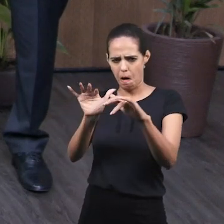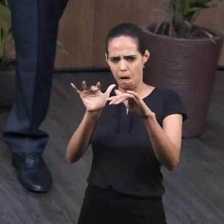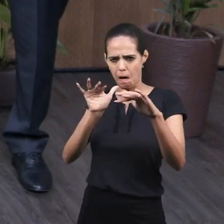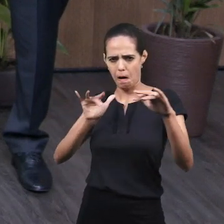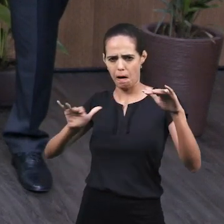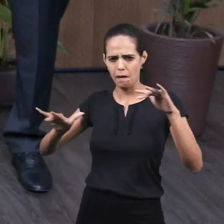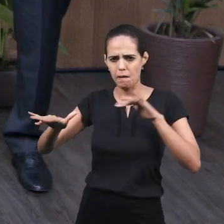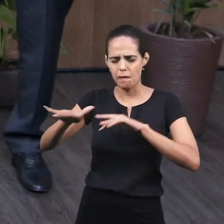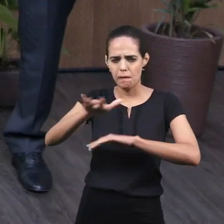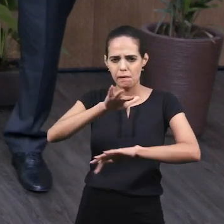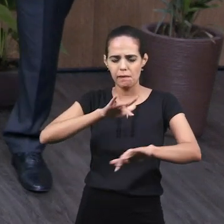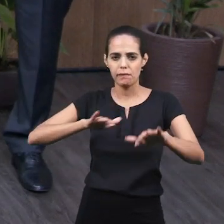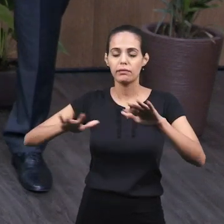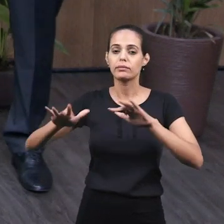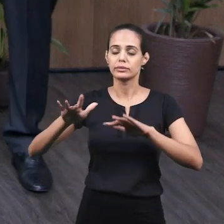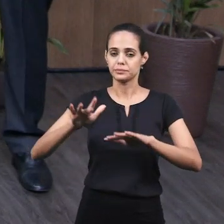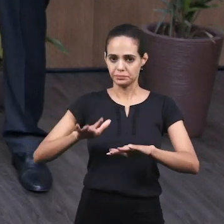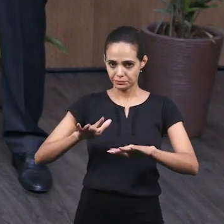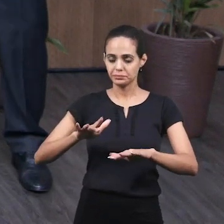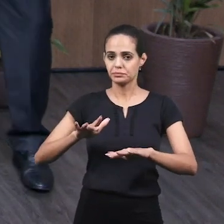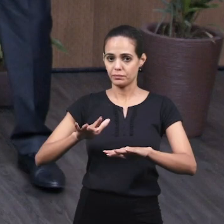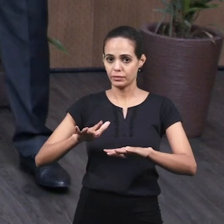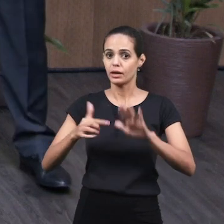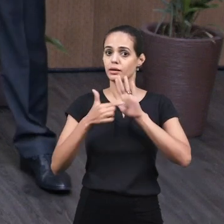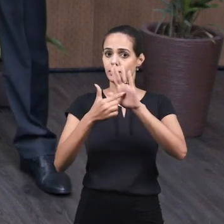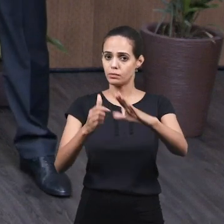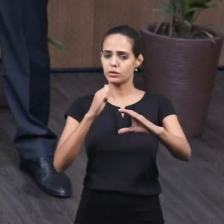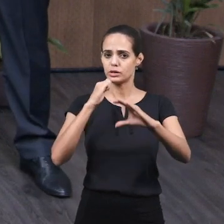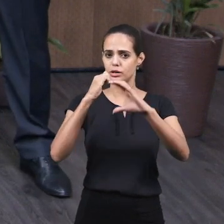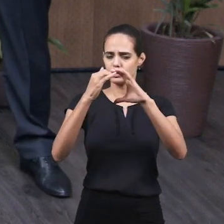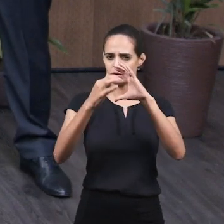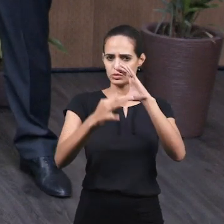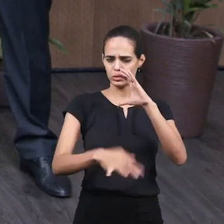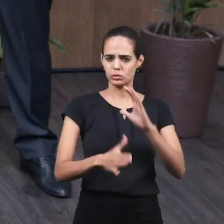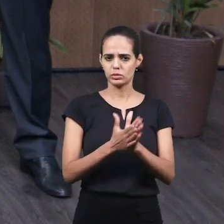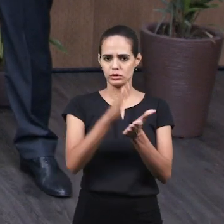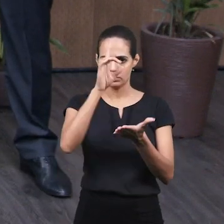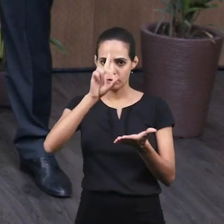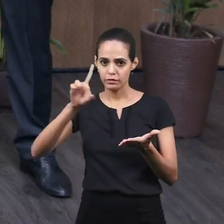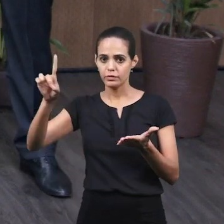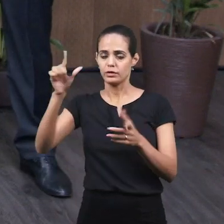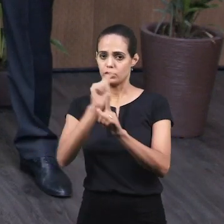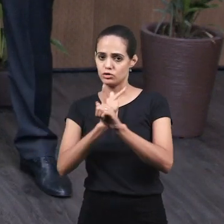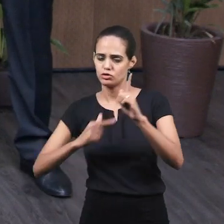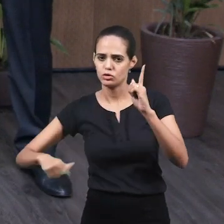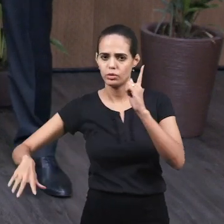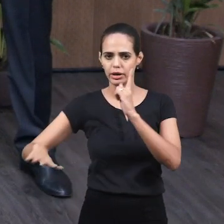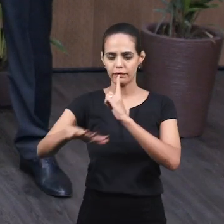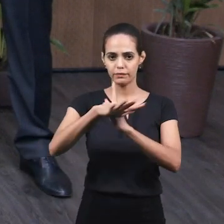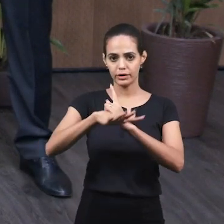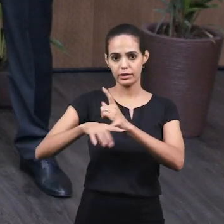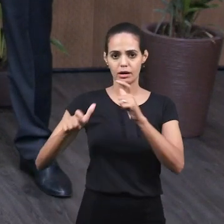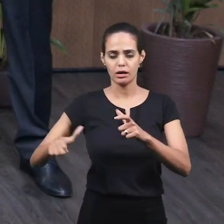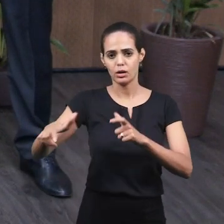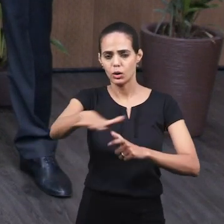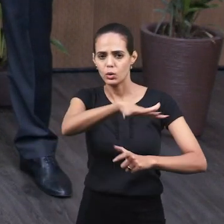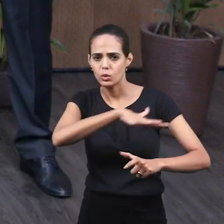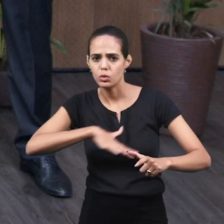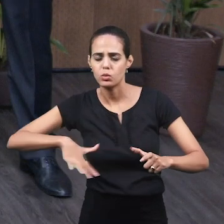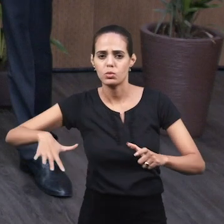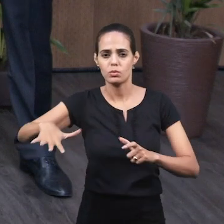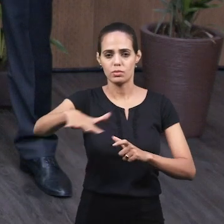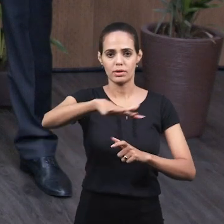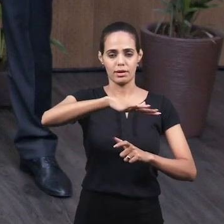aspects de l'histoire biblique, de la géographie, le relief des nations